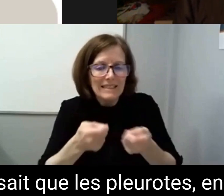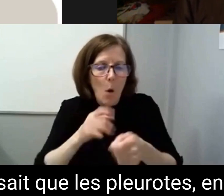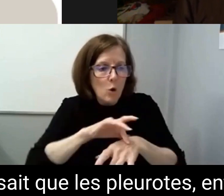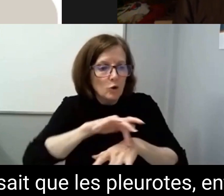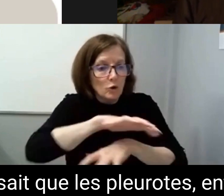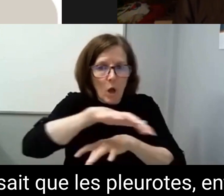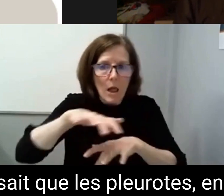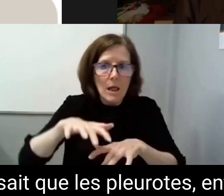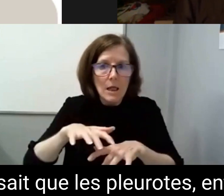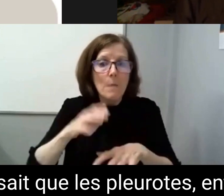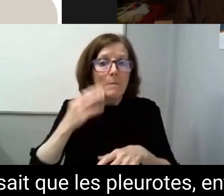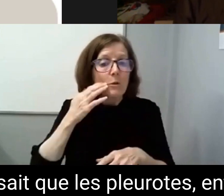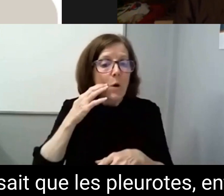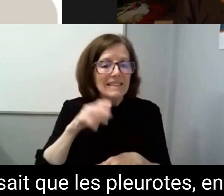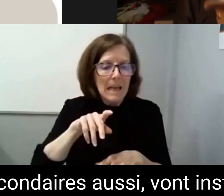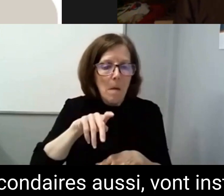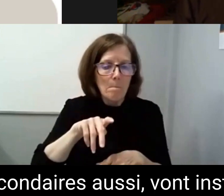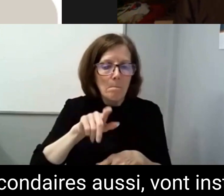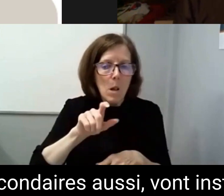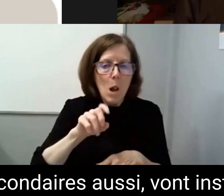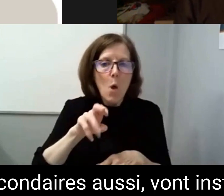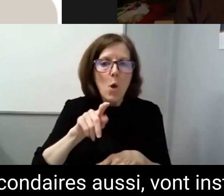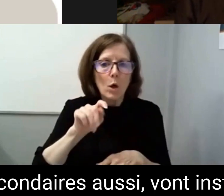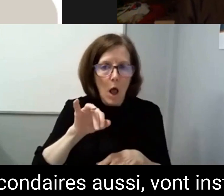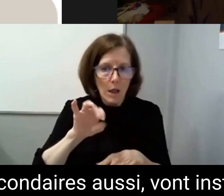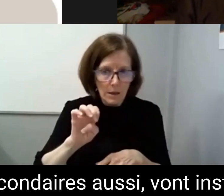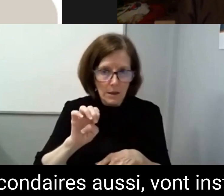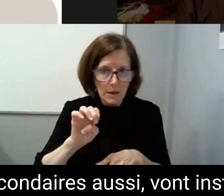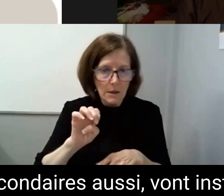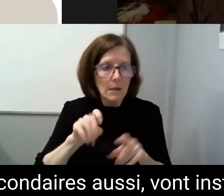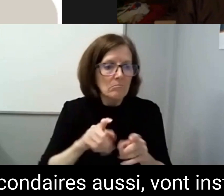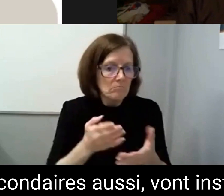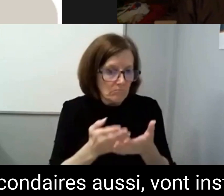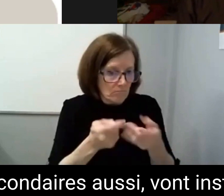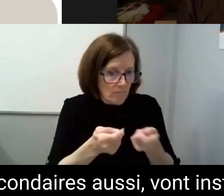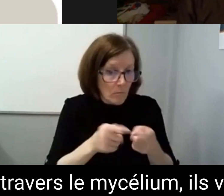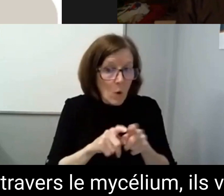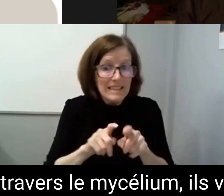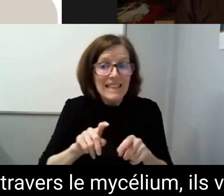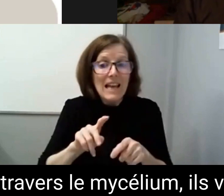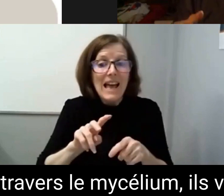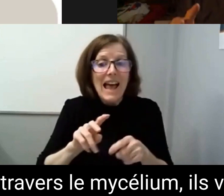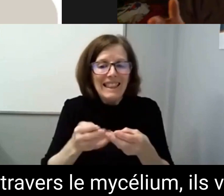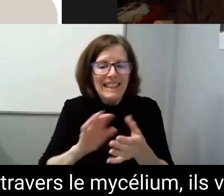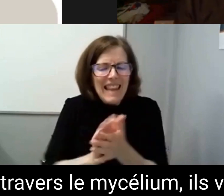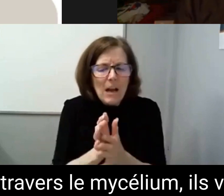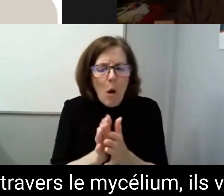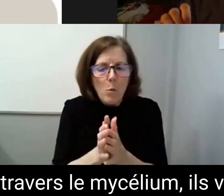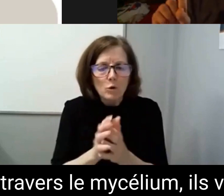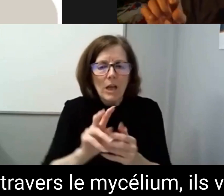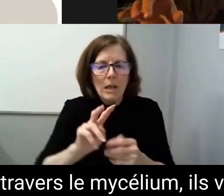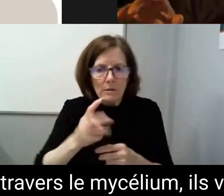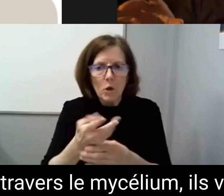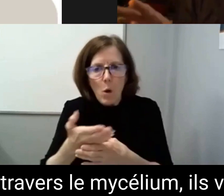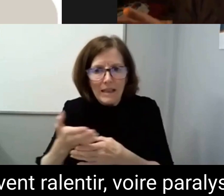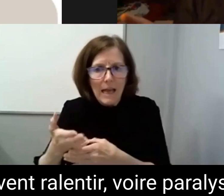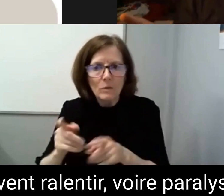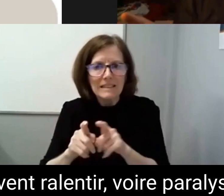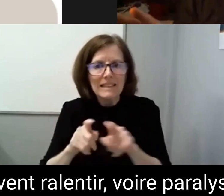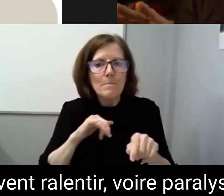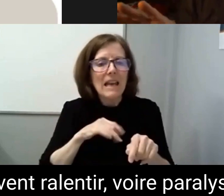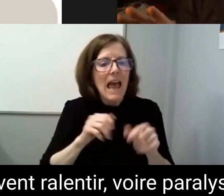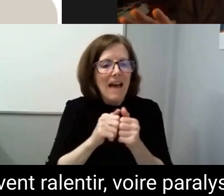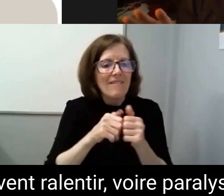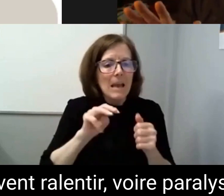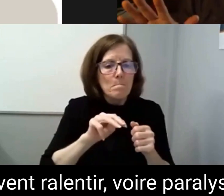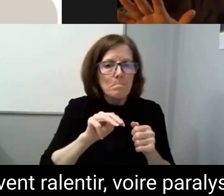les pleurotes, entre autres, mais les décomposeurs secondaires aussi, vont installer des réseaux à travers le mycélium, ils vont dégager des enzymes